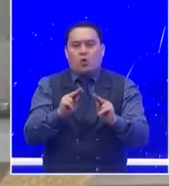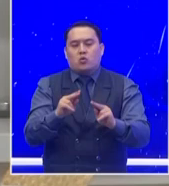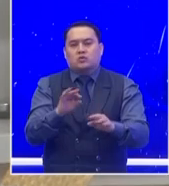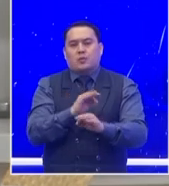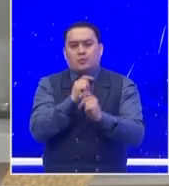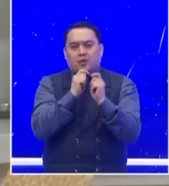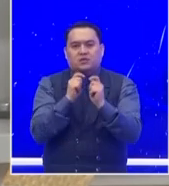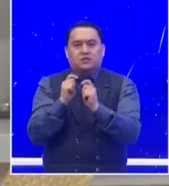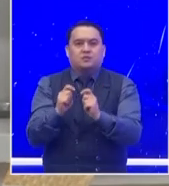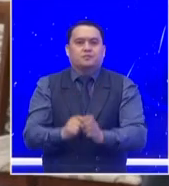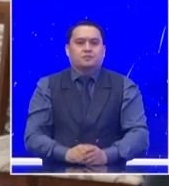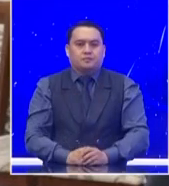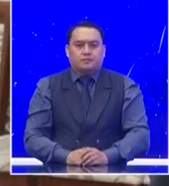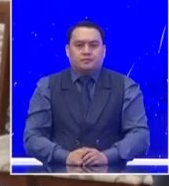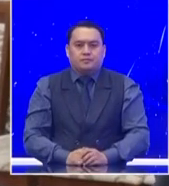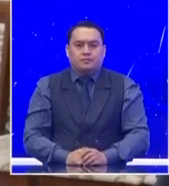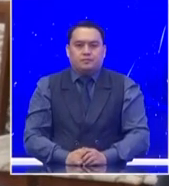символические презенты.